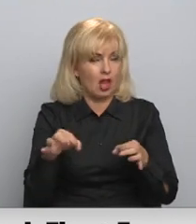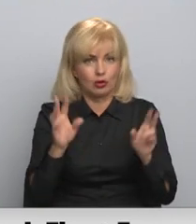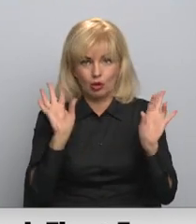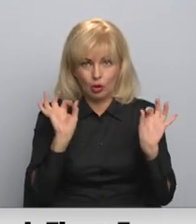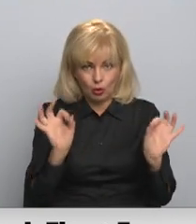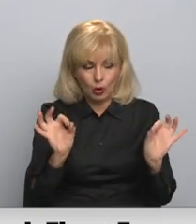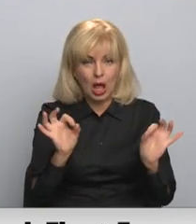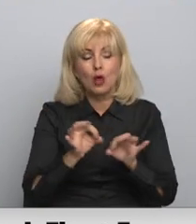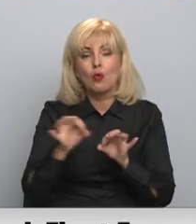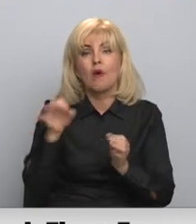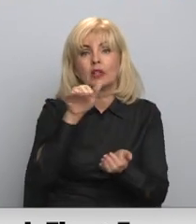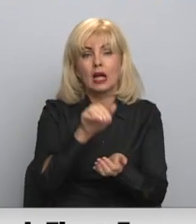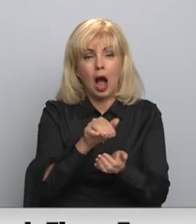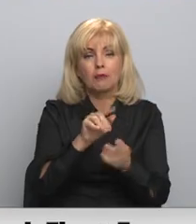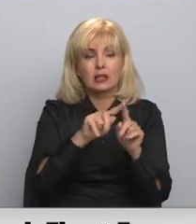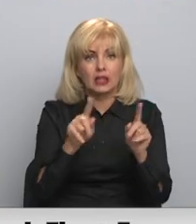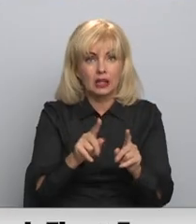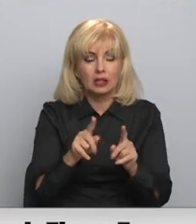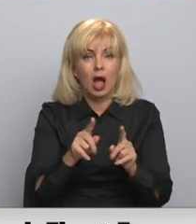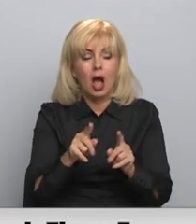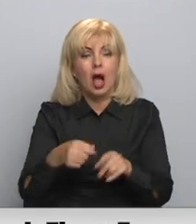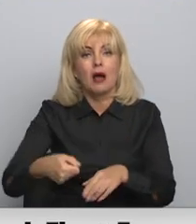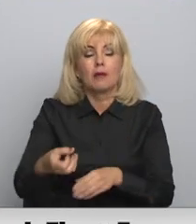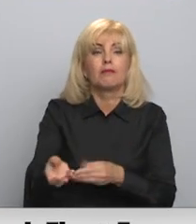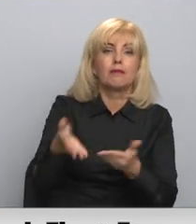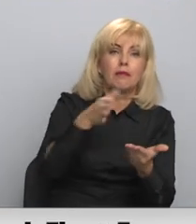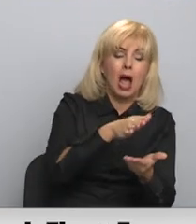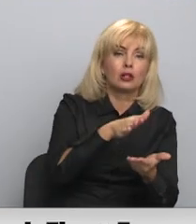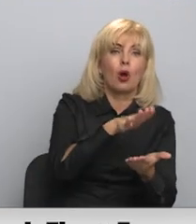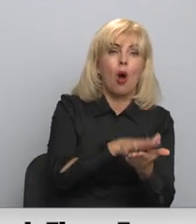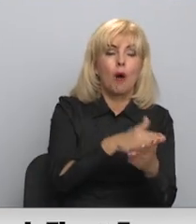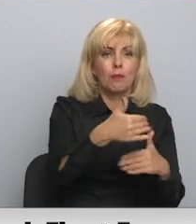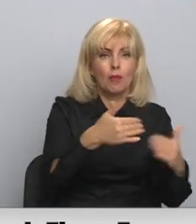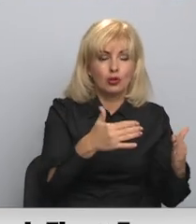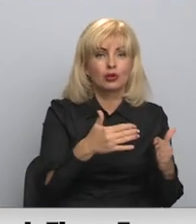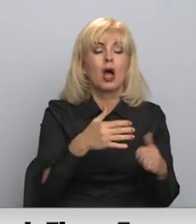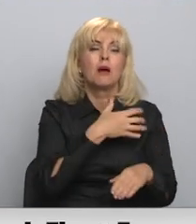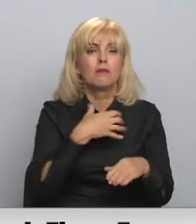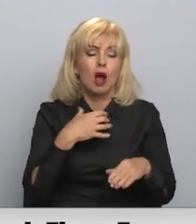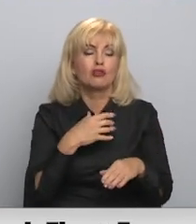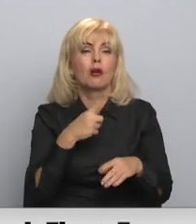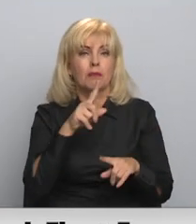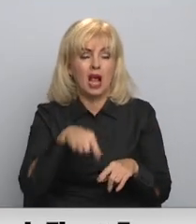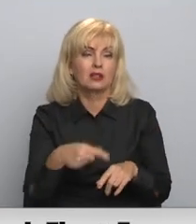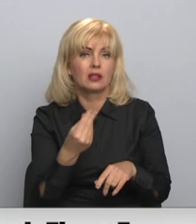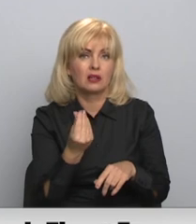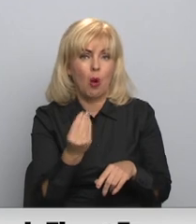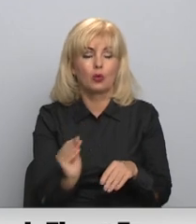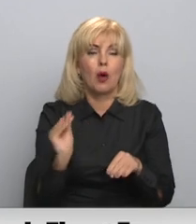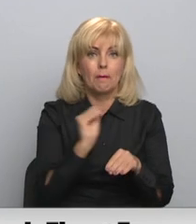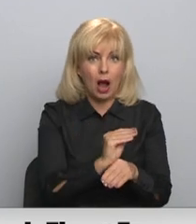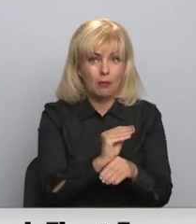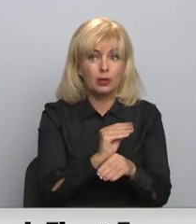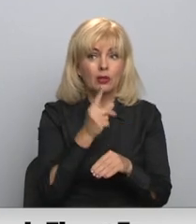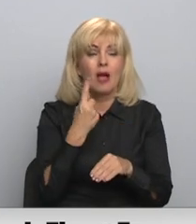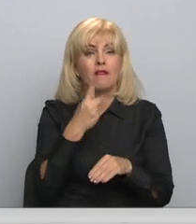novada kapsētām lapas tikšot liktas kompostā. No pašvaldības tas gan prasīšot papildus finanšu resursus. Ar vienu